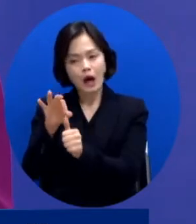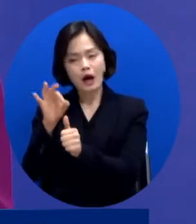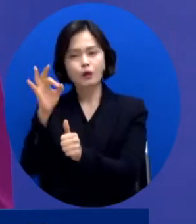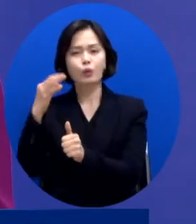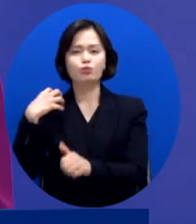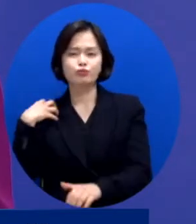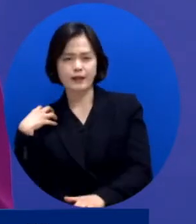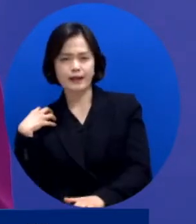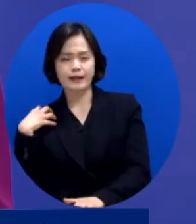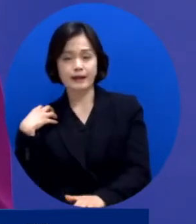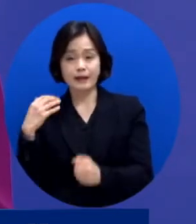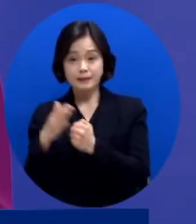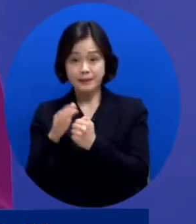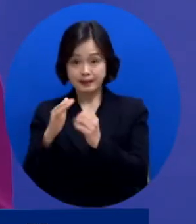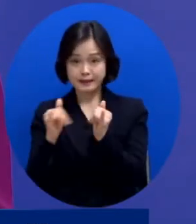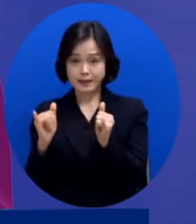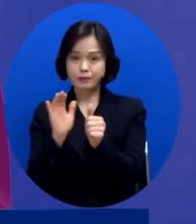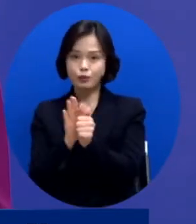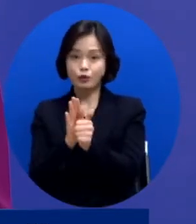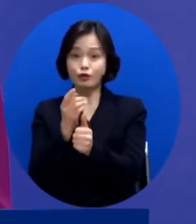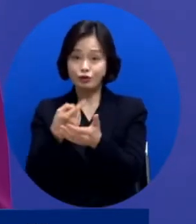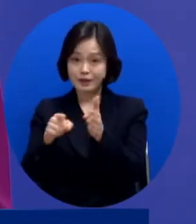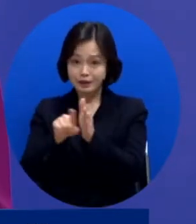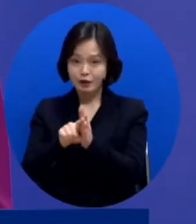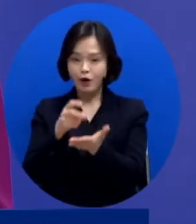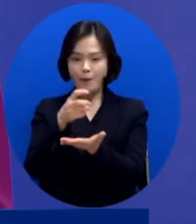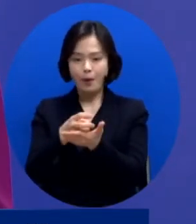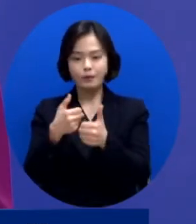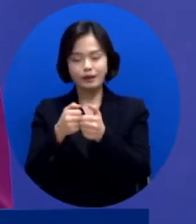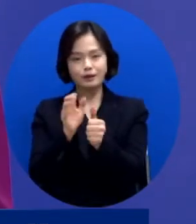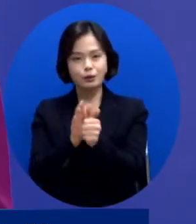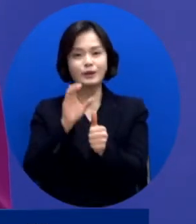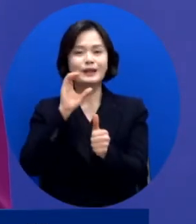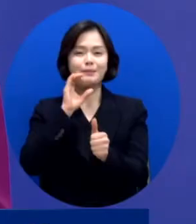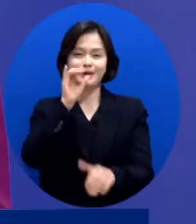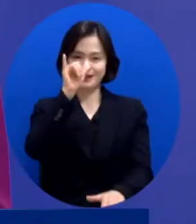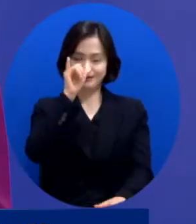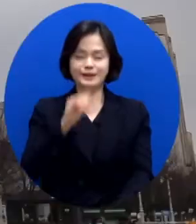카페가 있다고 합니다. 무료라고 하는데요. 전상민 기자가 찾아가 봤습니다.